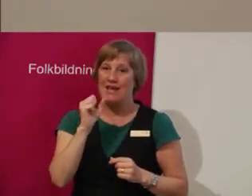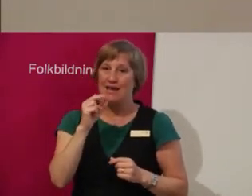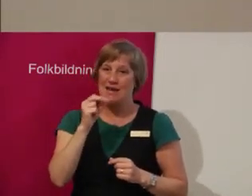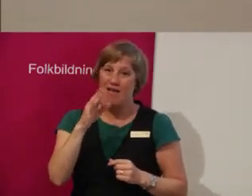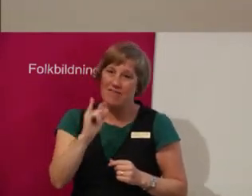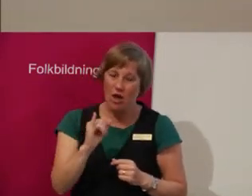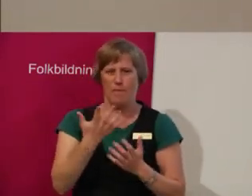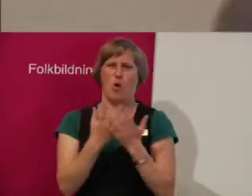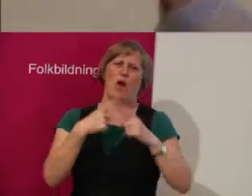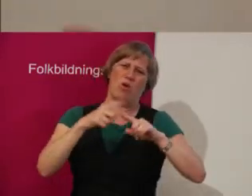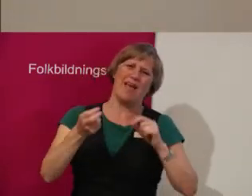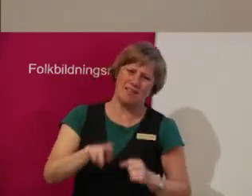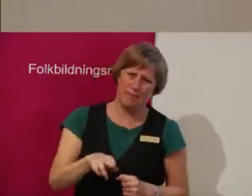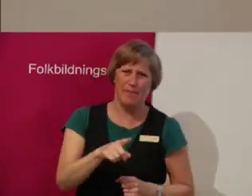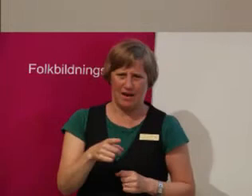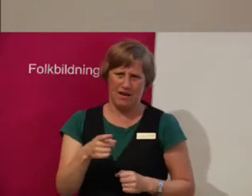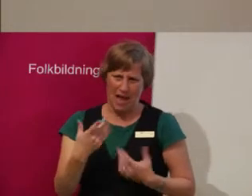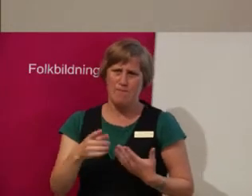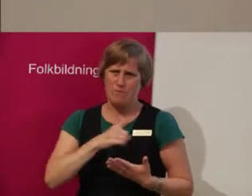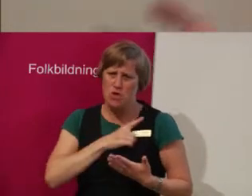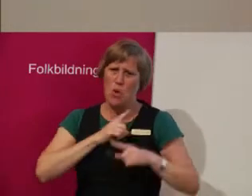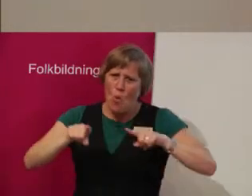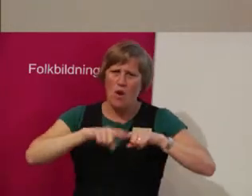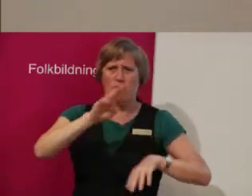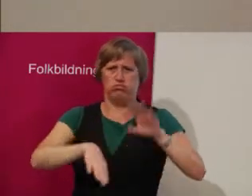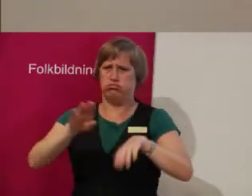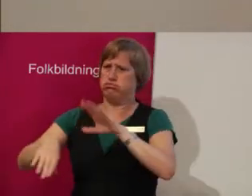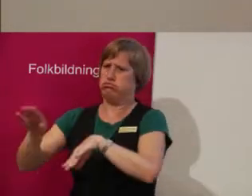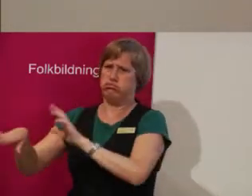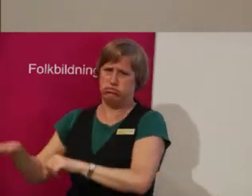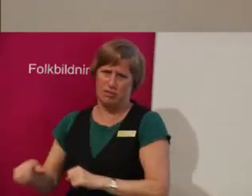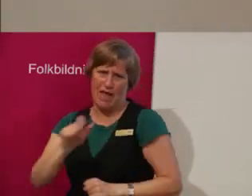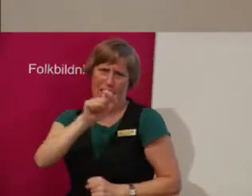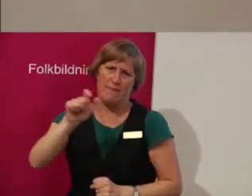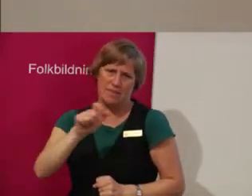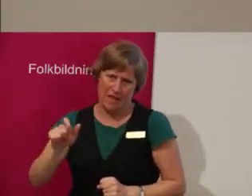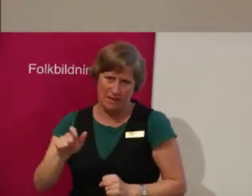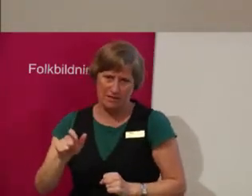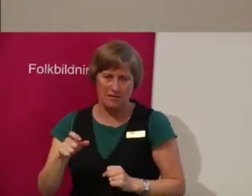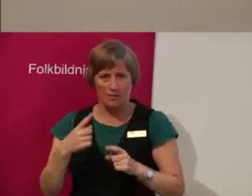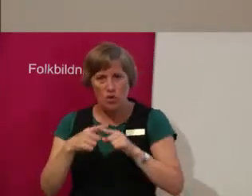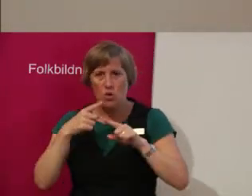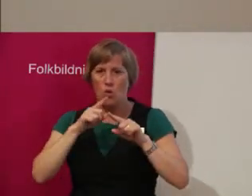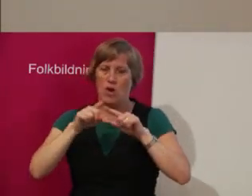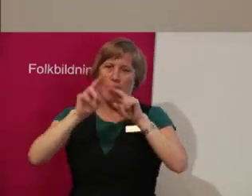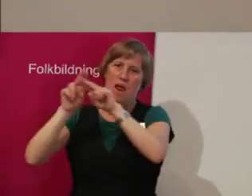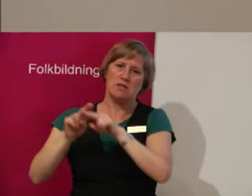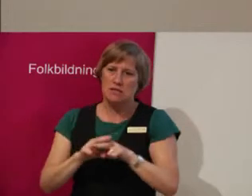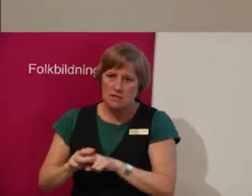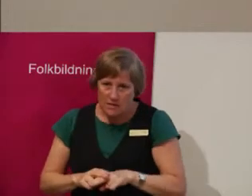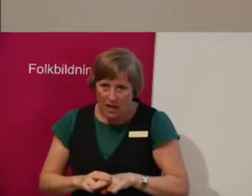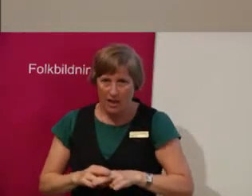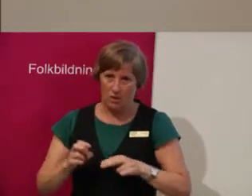nu har jag sagt ganska många saker, men det är alltså som ni hör en enorm spridning, inte bara i geografi utan också i ämnen och i sammanhang, och mycket sker i samarbete